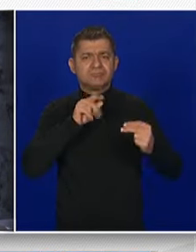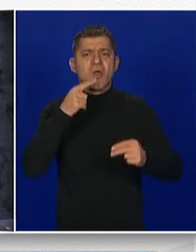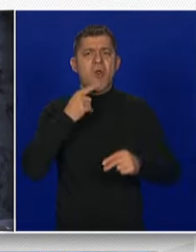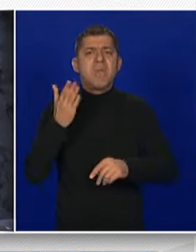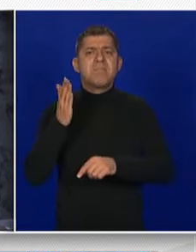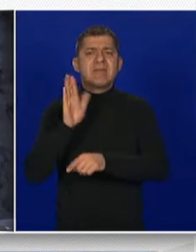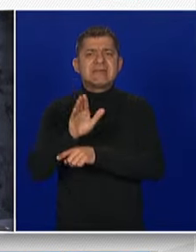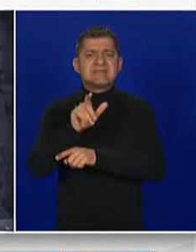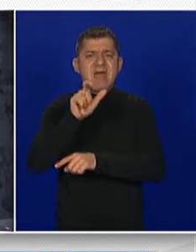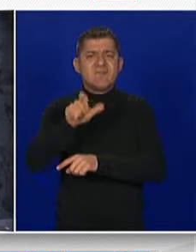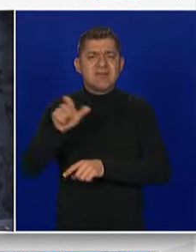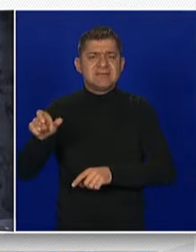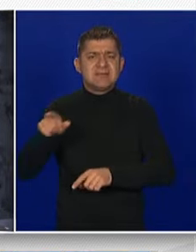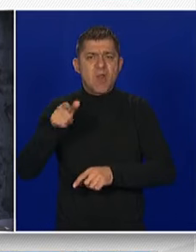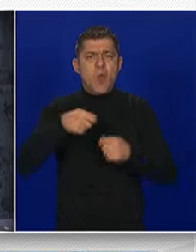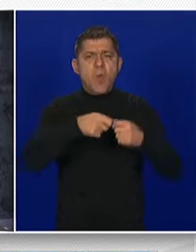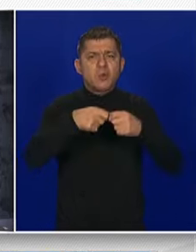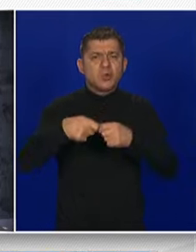predstavnicima udruga